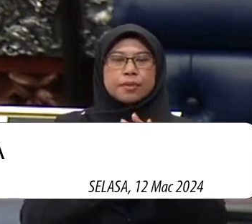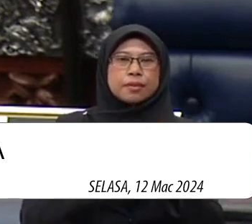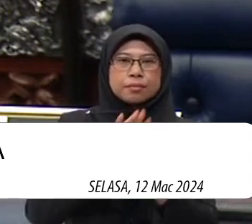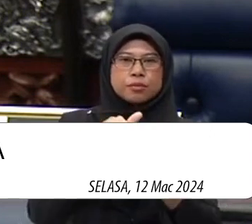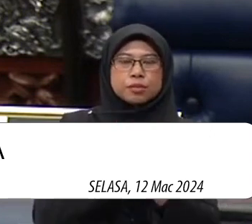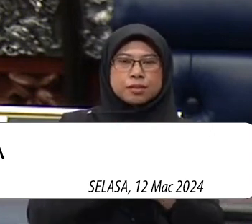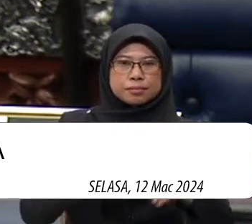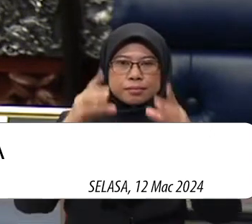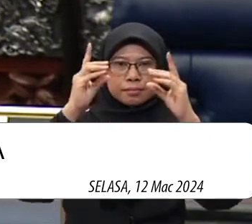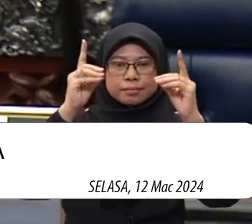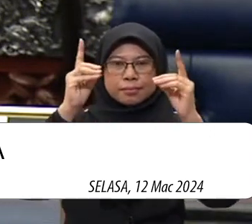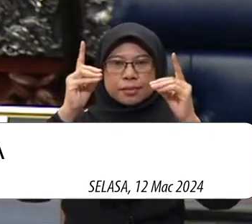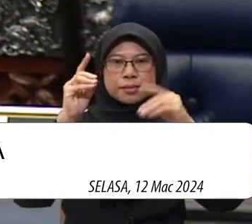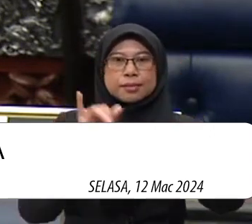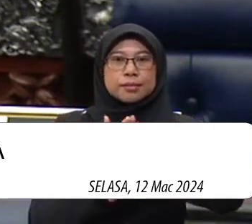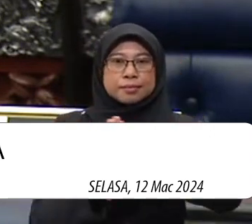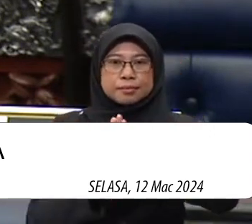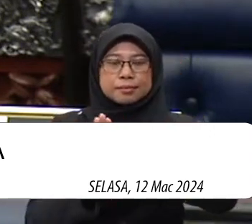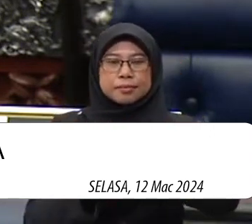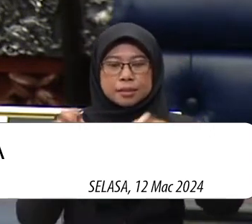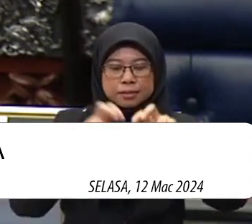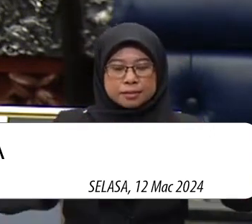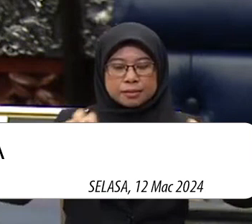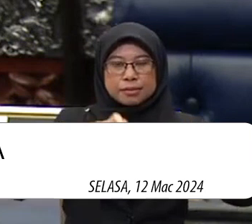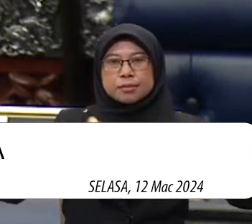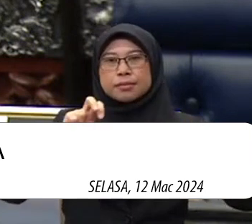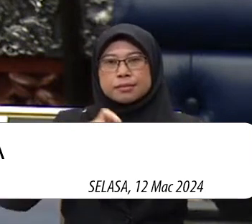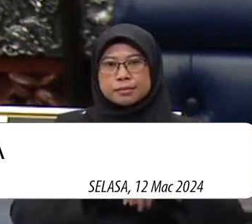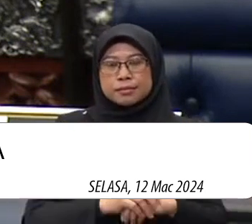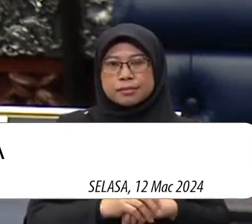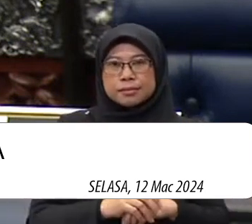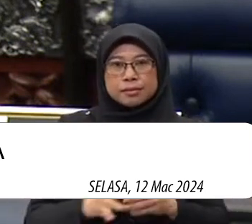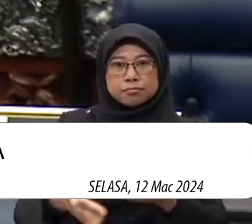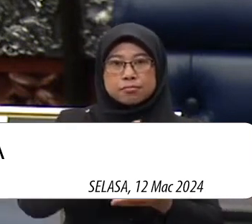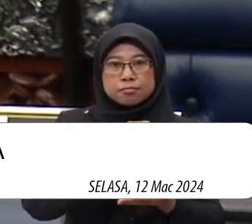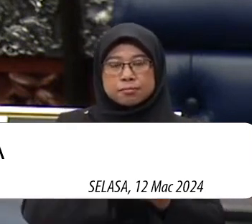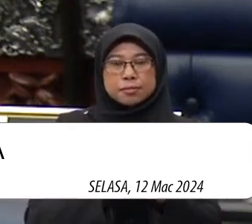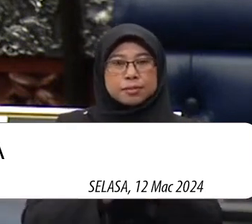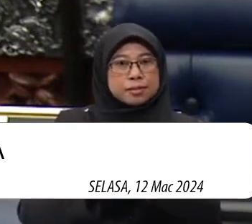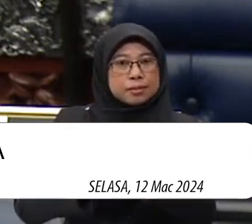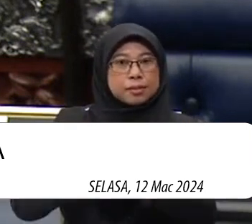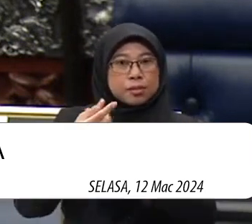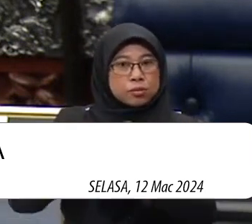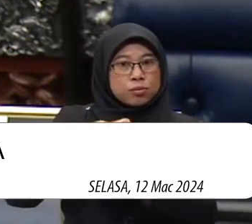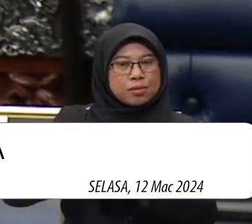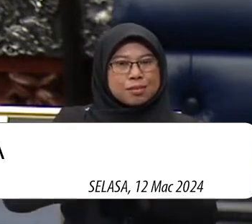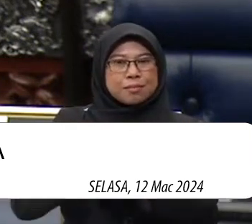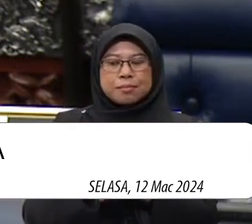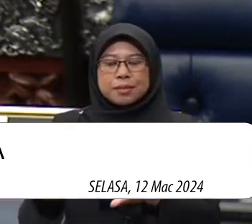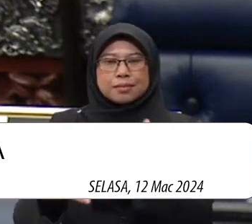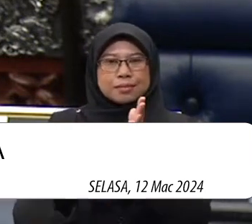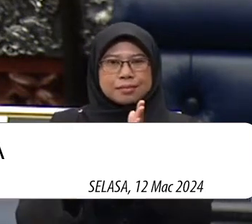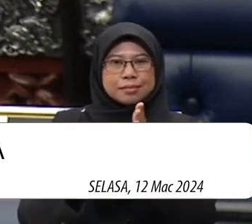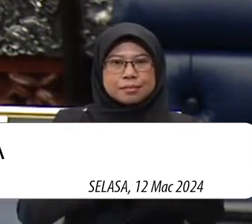industri jadi hasil penyelidikan yang dijalankan melalui Geran ini Adah merupakan produk teknologi dan